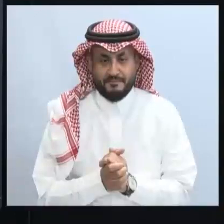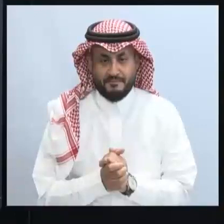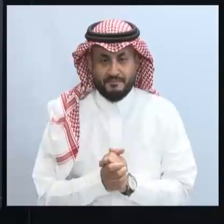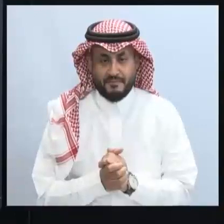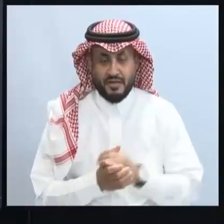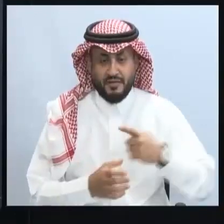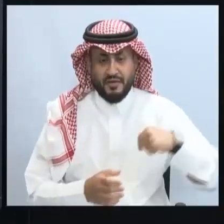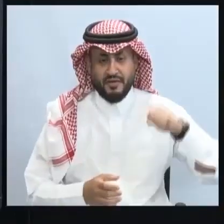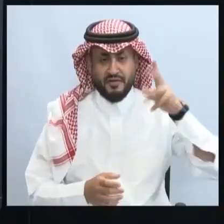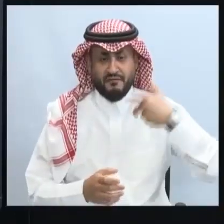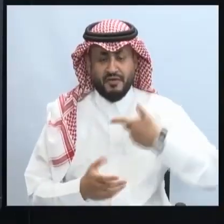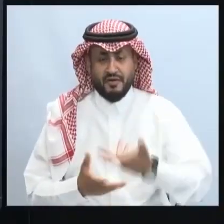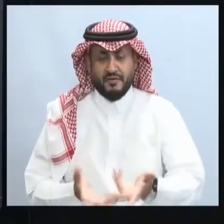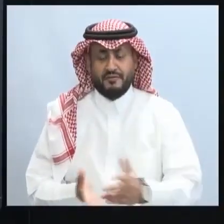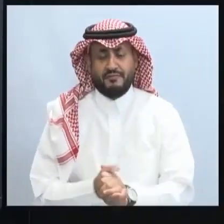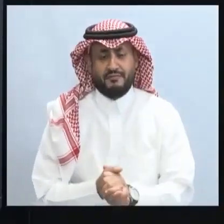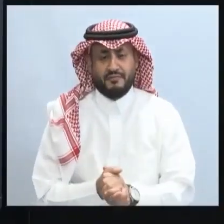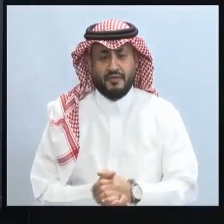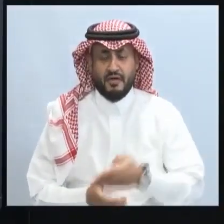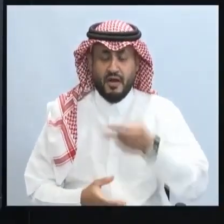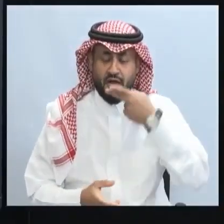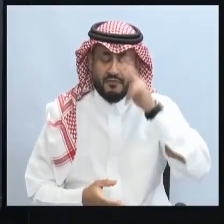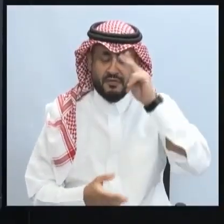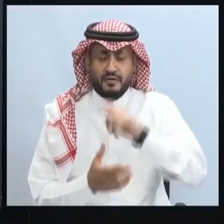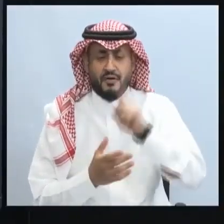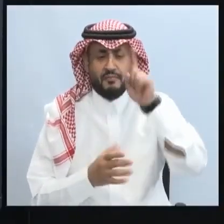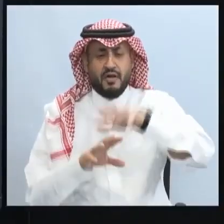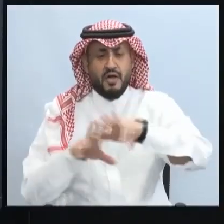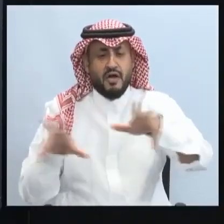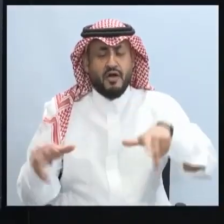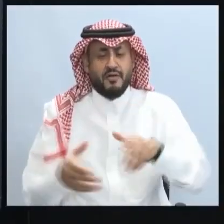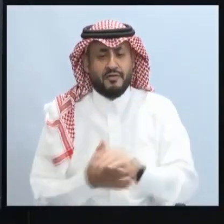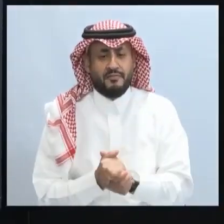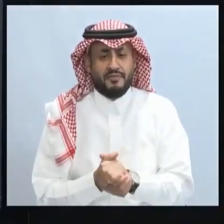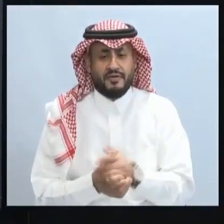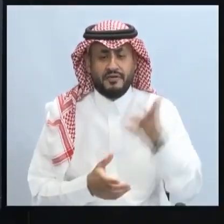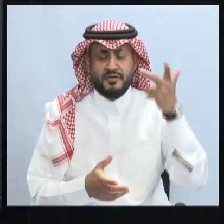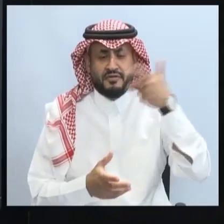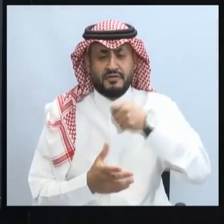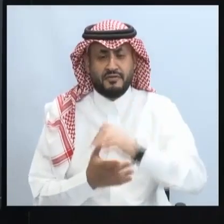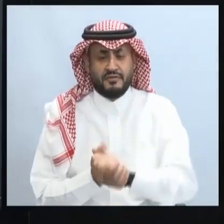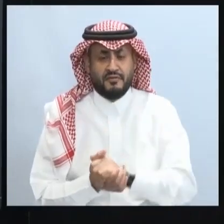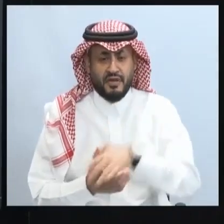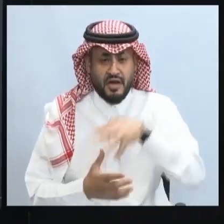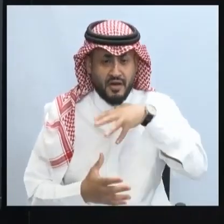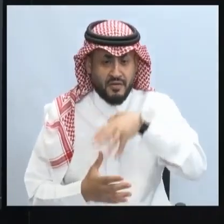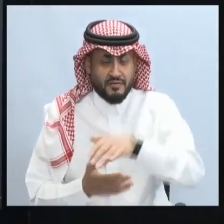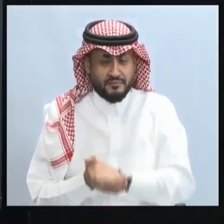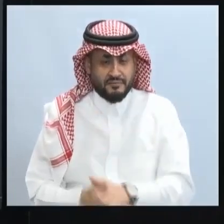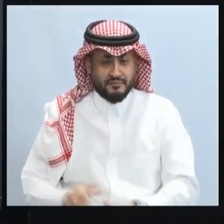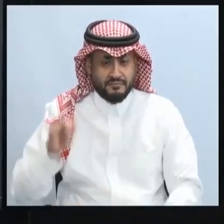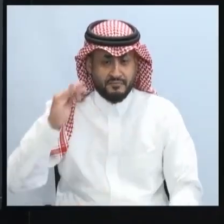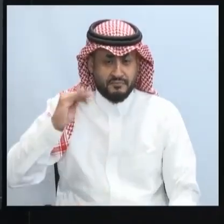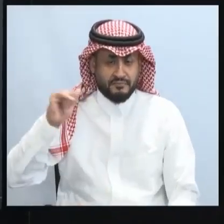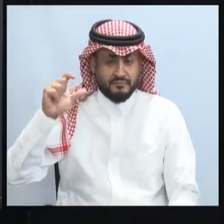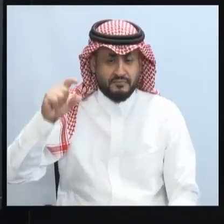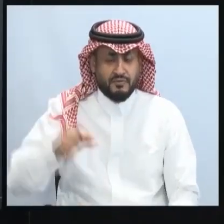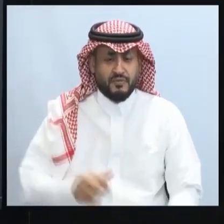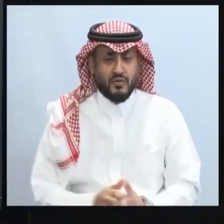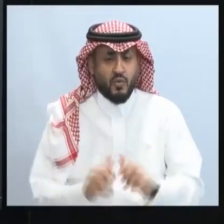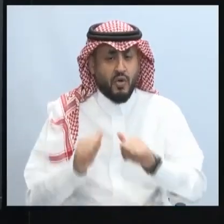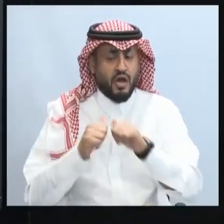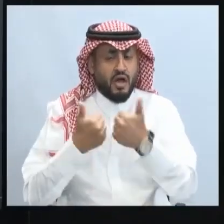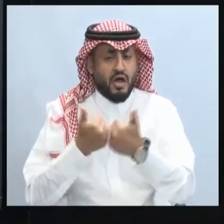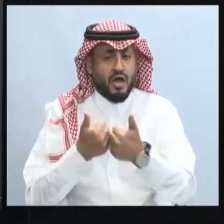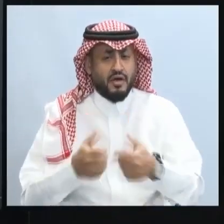بسم الله الرحمن الرحيم الحمد لله رب العالمين واصلي واسلم على خير خلق الله اجمعين نبينا محمد